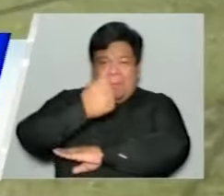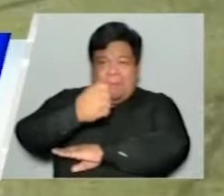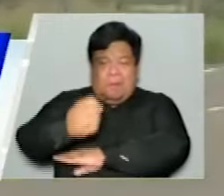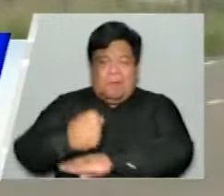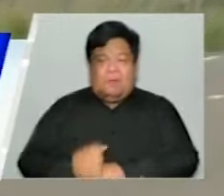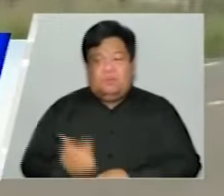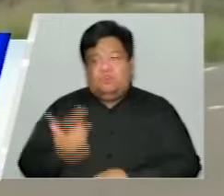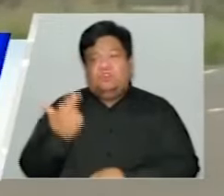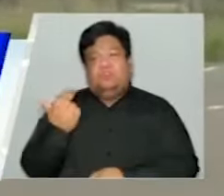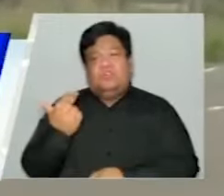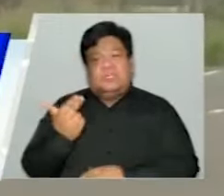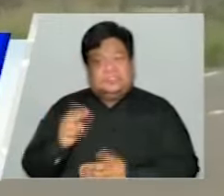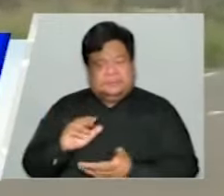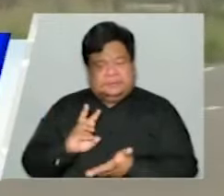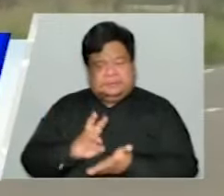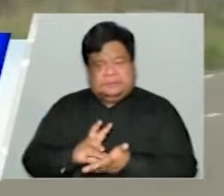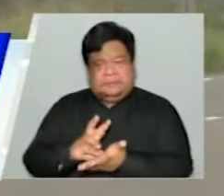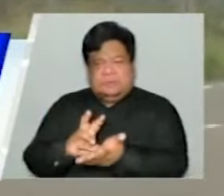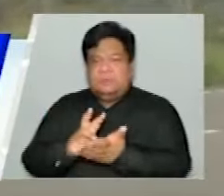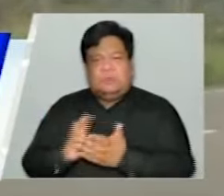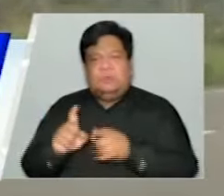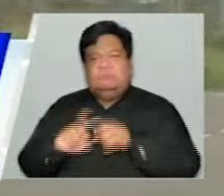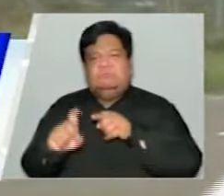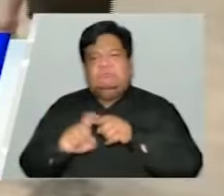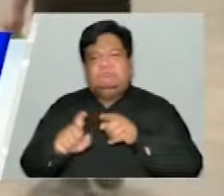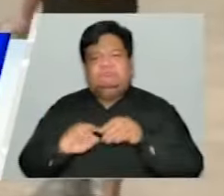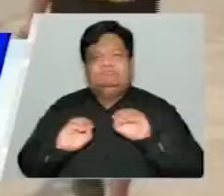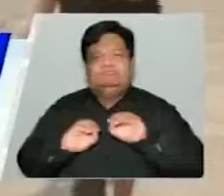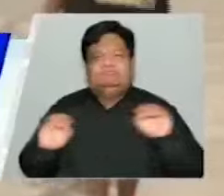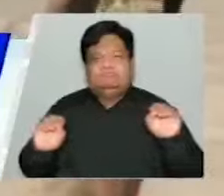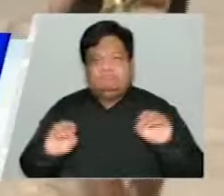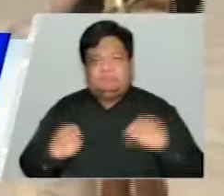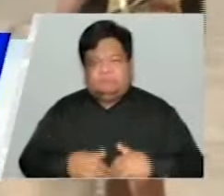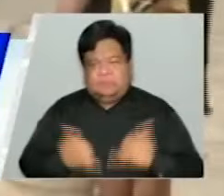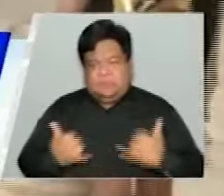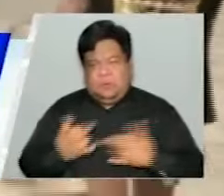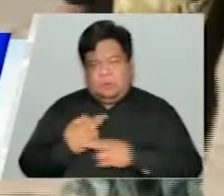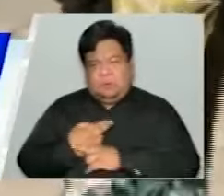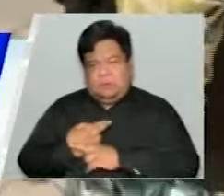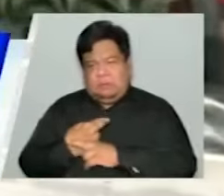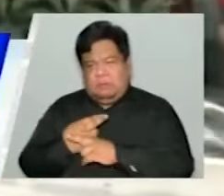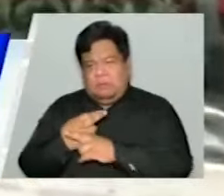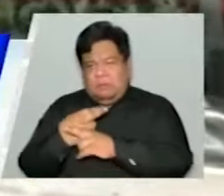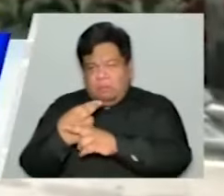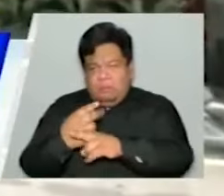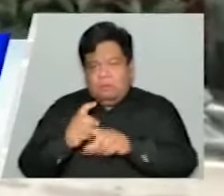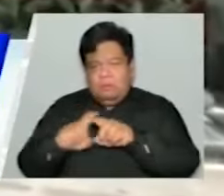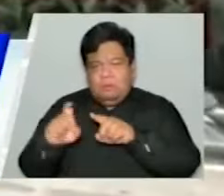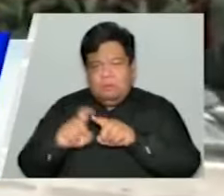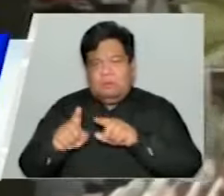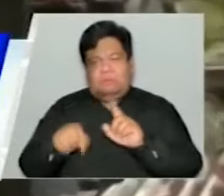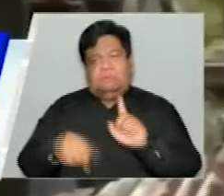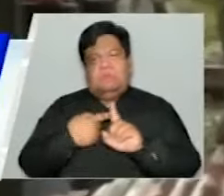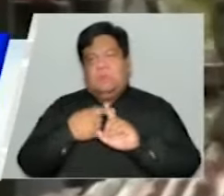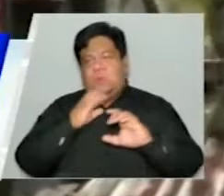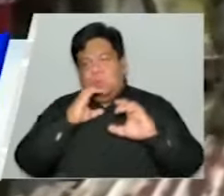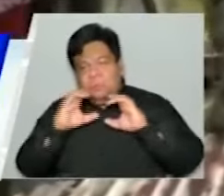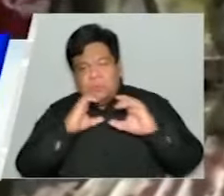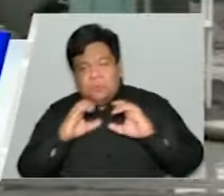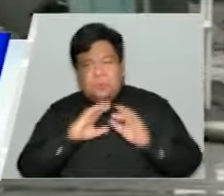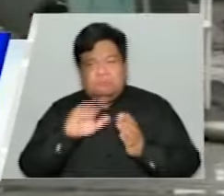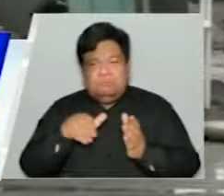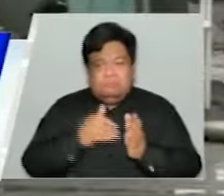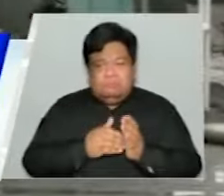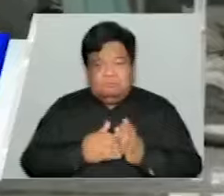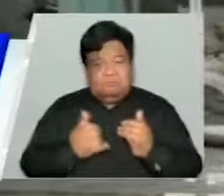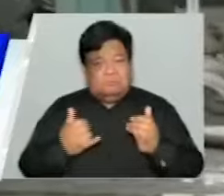kuryente. Patuloy namang inaayos ang linya ng kuryente at mga apektadong communication line. Sa ngayon, umabot sa